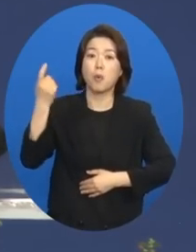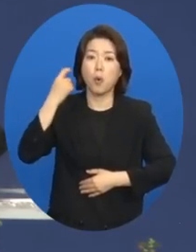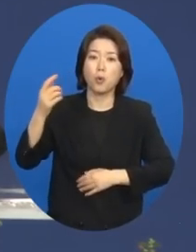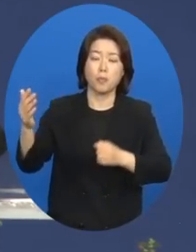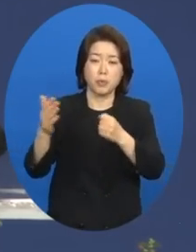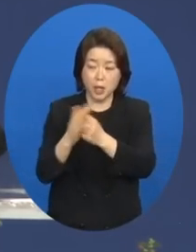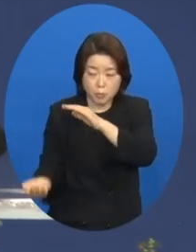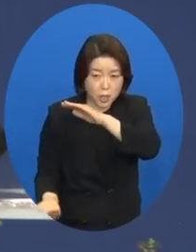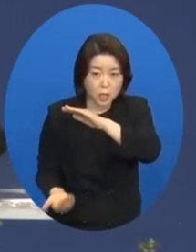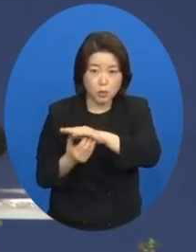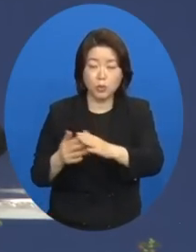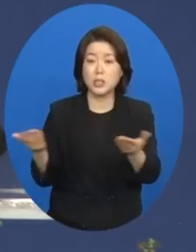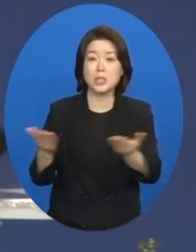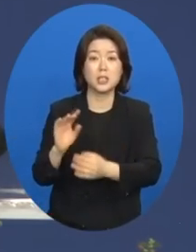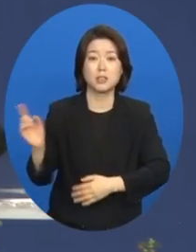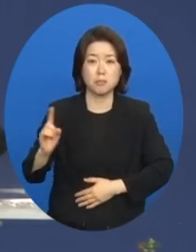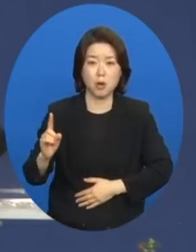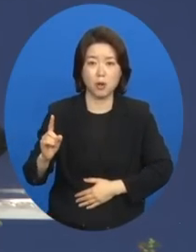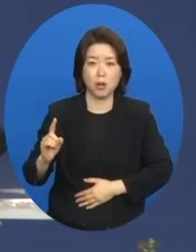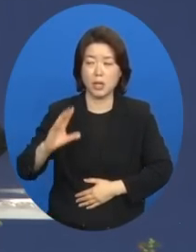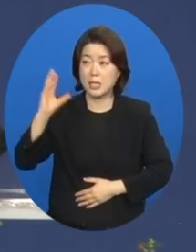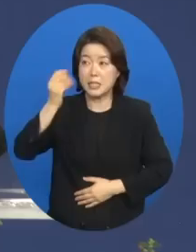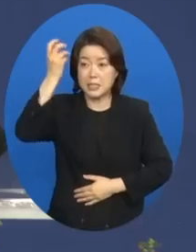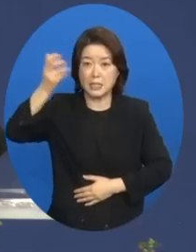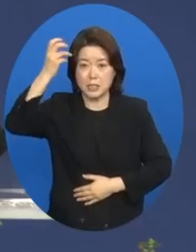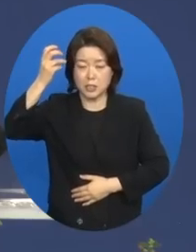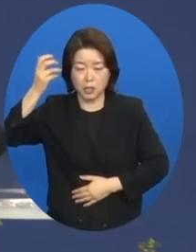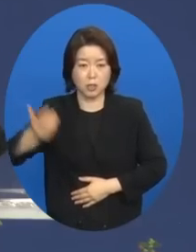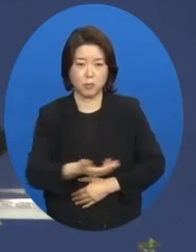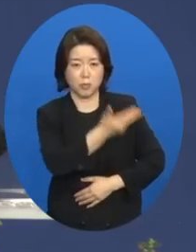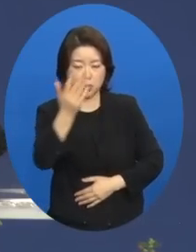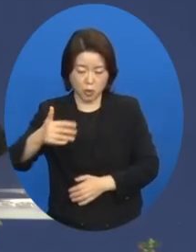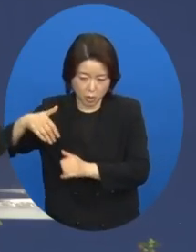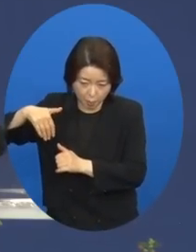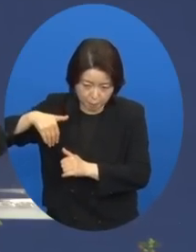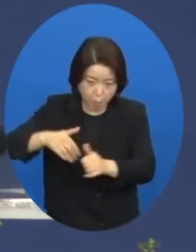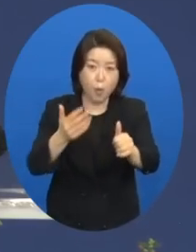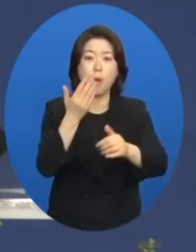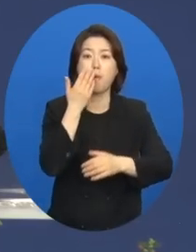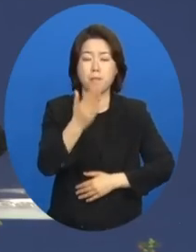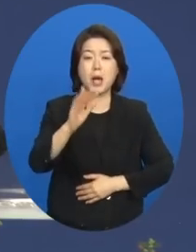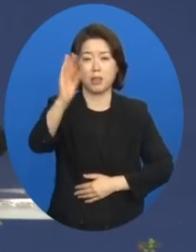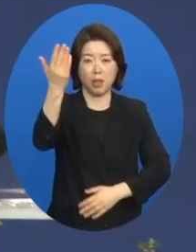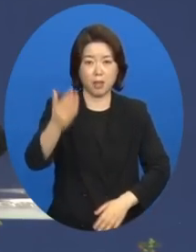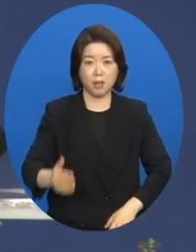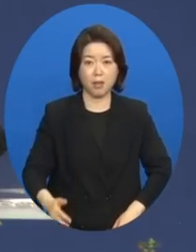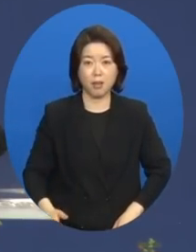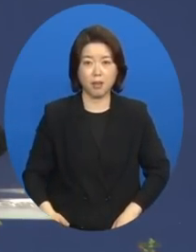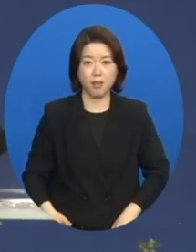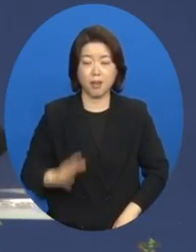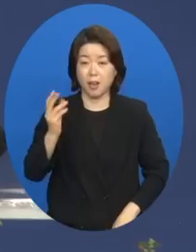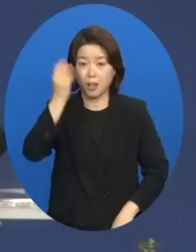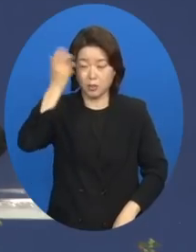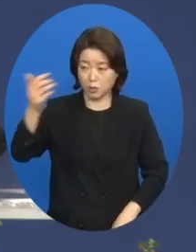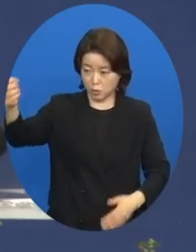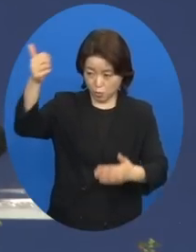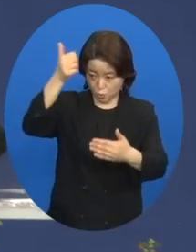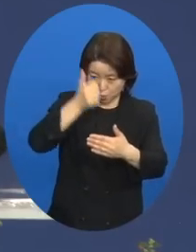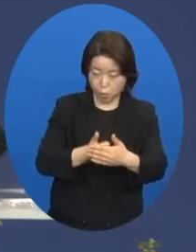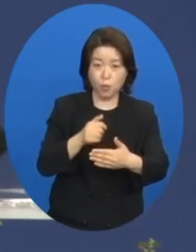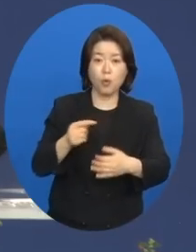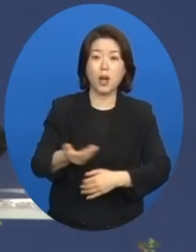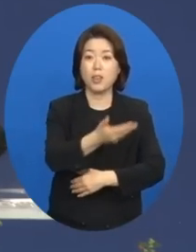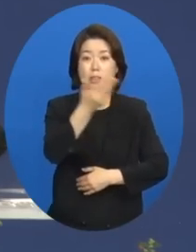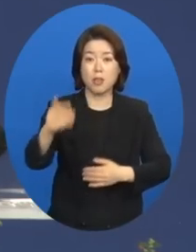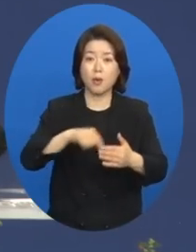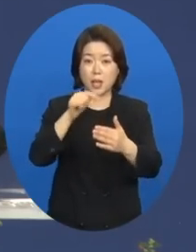이루어진 일이 바로 뭐냐면 성령을 너희에게 이제 보내줄 수 있게 되었다. 그래서 성령이 오셔서 너희